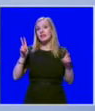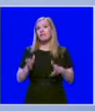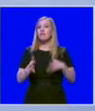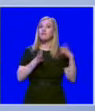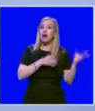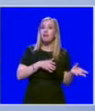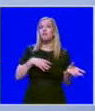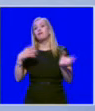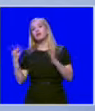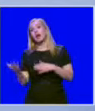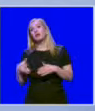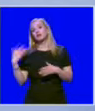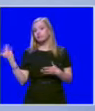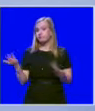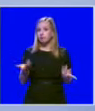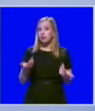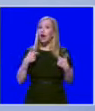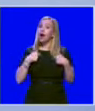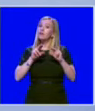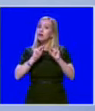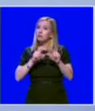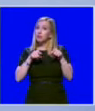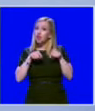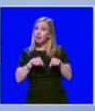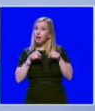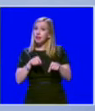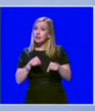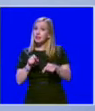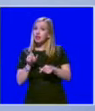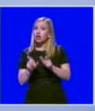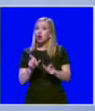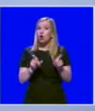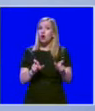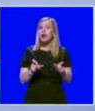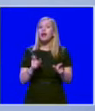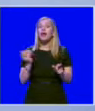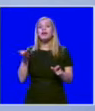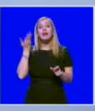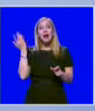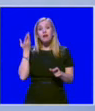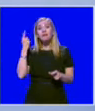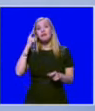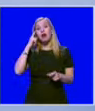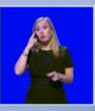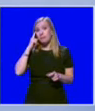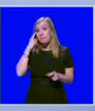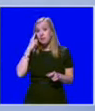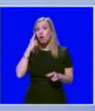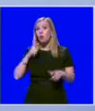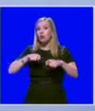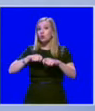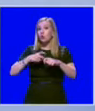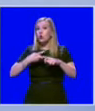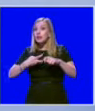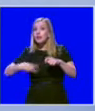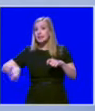така нататък. Аз ви казвам, че тези хора е било добре да мислят, когато са напускали БСП, когато са късали БСП,